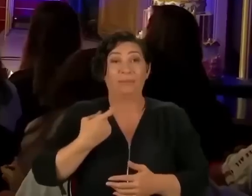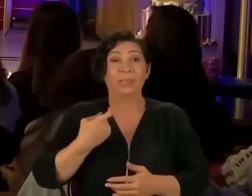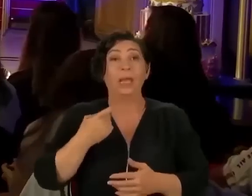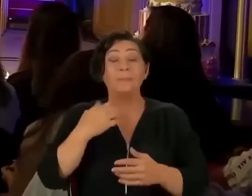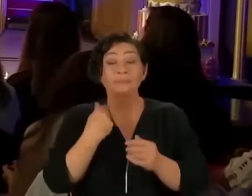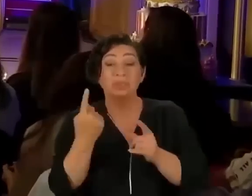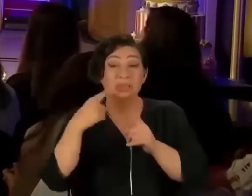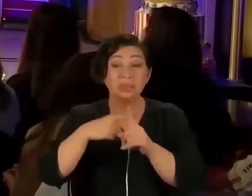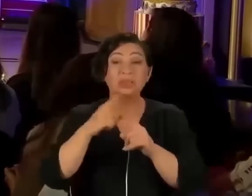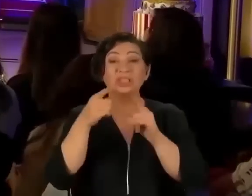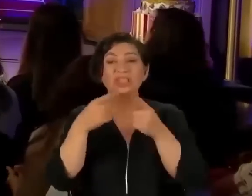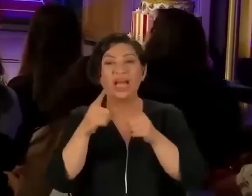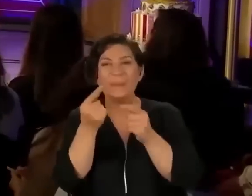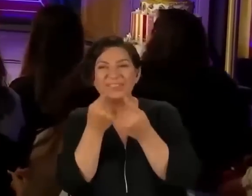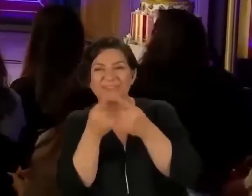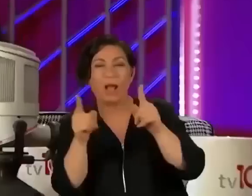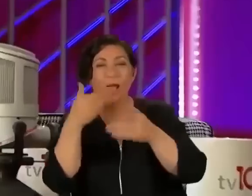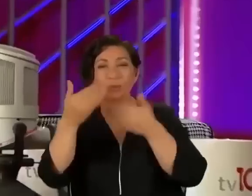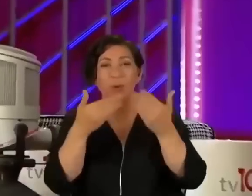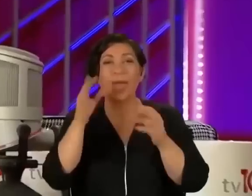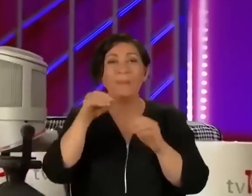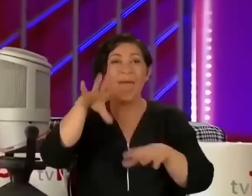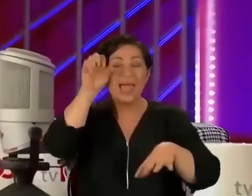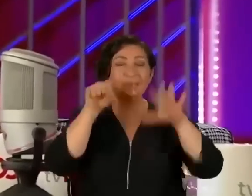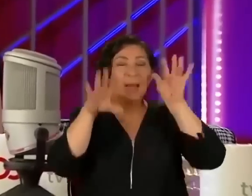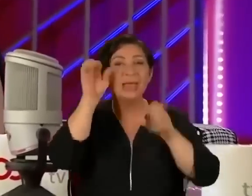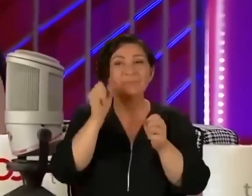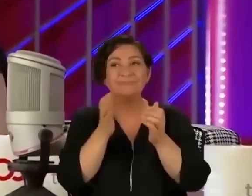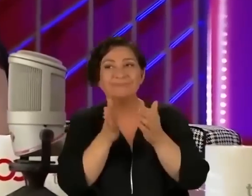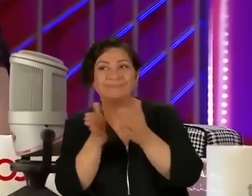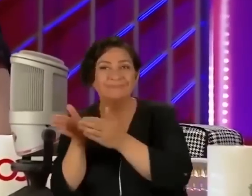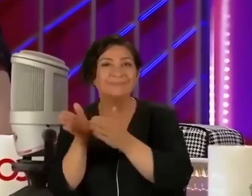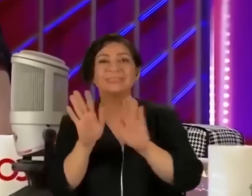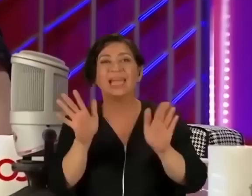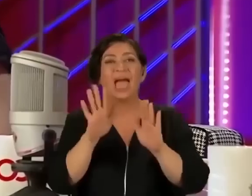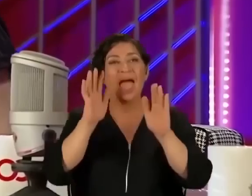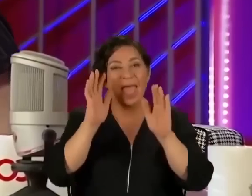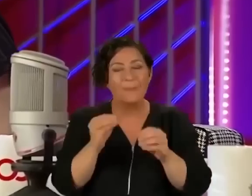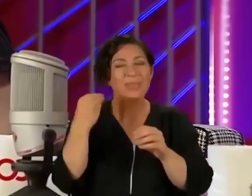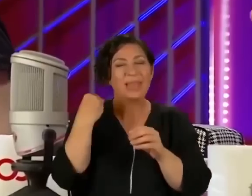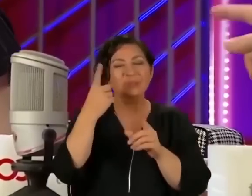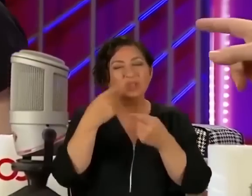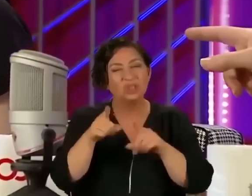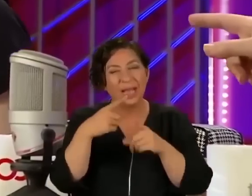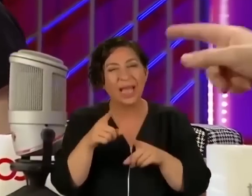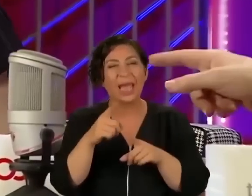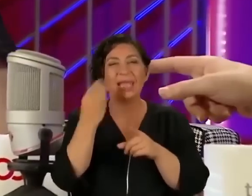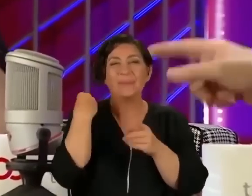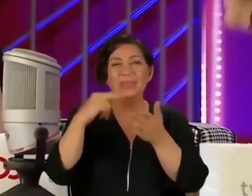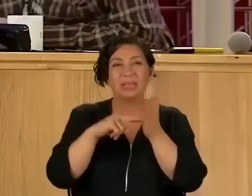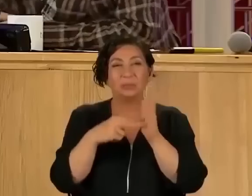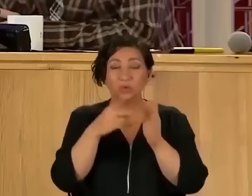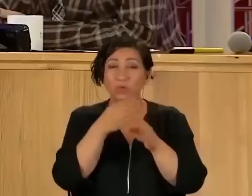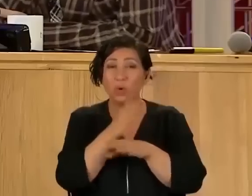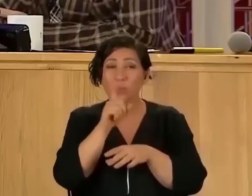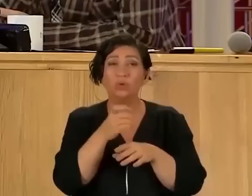bir şeyler katıyorum, şakayı bir tık değişik anlatmaya çalışıyorum. Hep böyle ezberlediğim yoldan gitmek yerine her seferinde yeni bir şaka, doğru yeni bir teknik. Doğru mu bu?